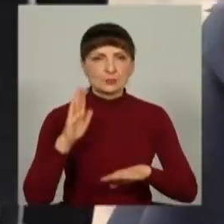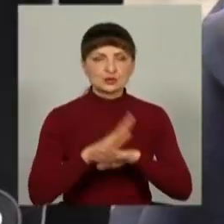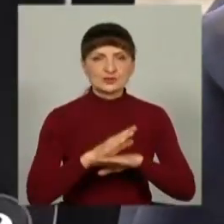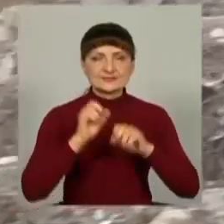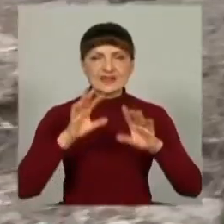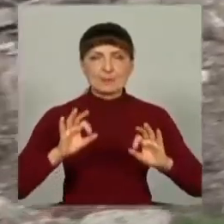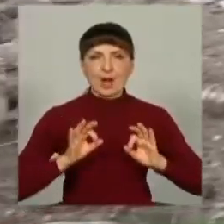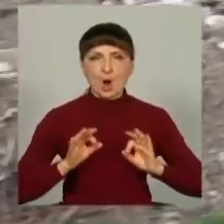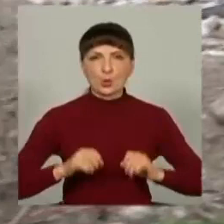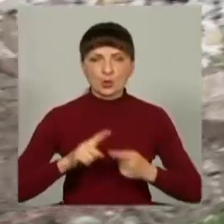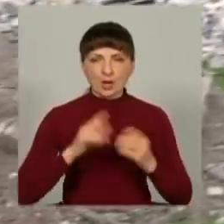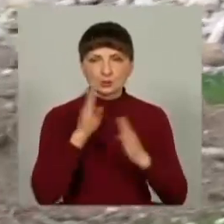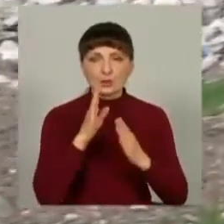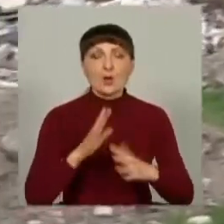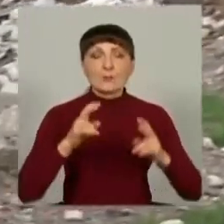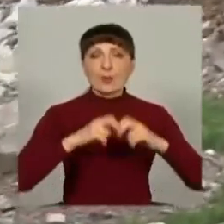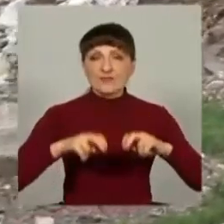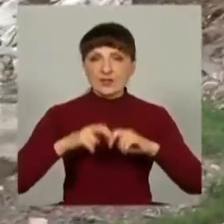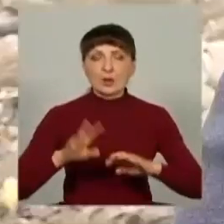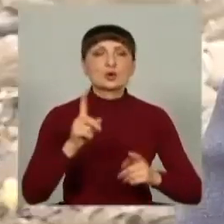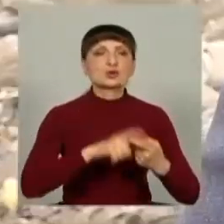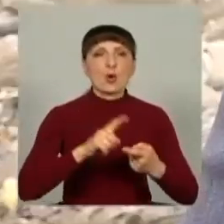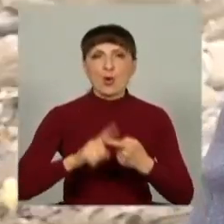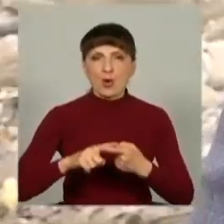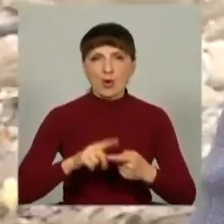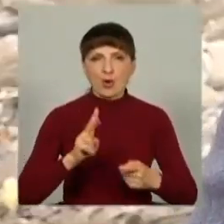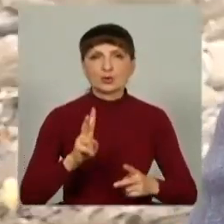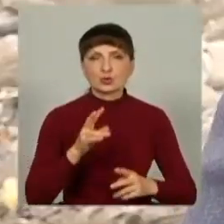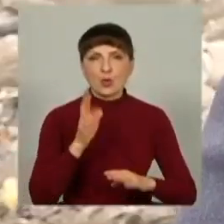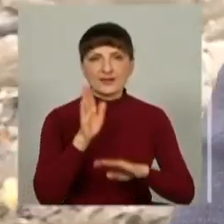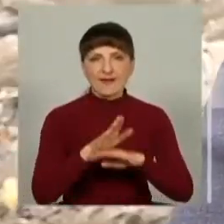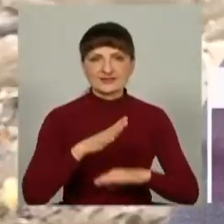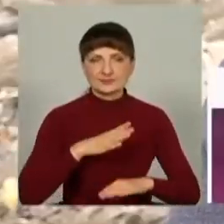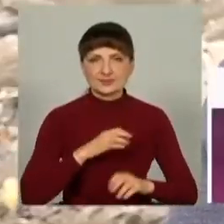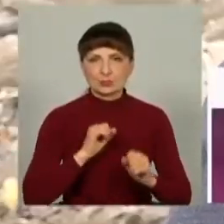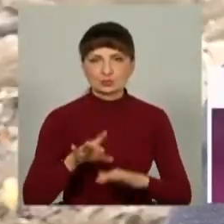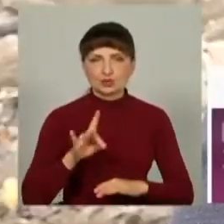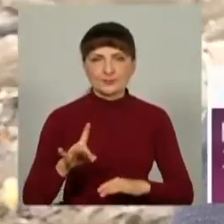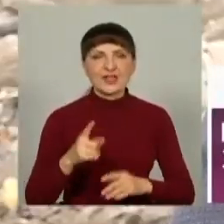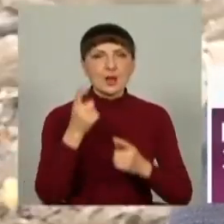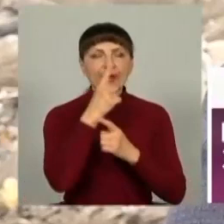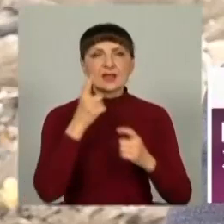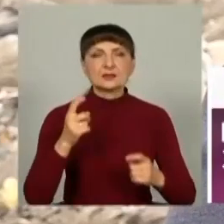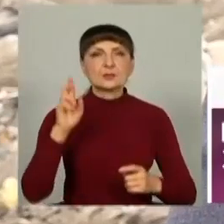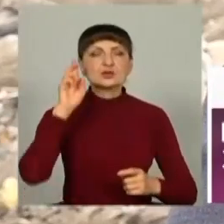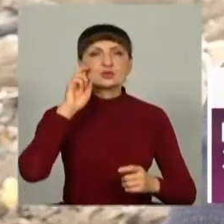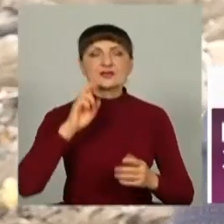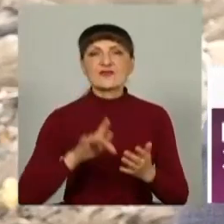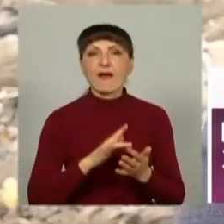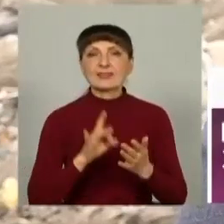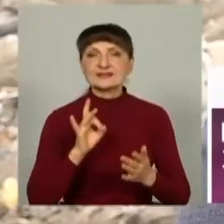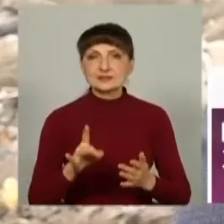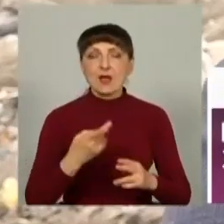прокуратуры ведется внеплановая проверка причастных лиц и мне хоть и херк а то странном по данным государственного земельного кадастра эта земля